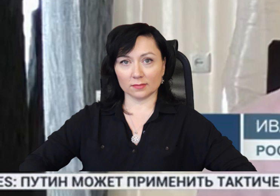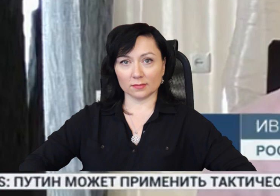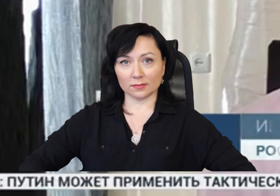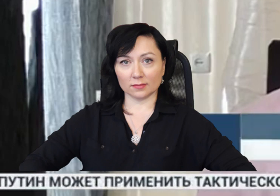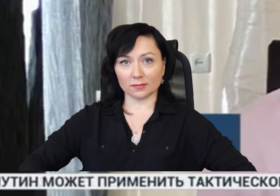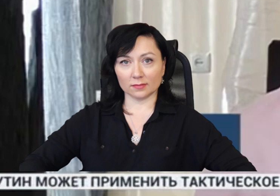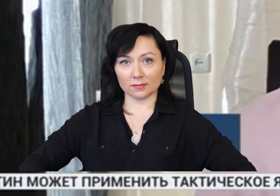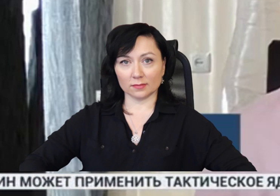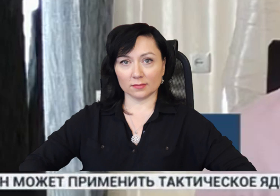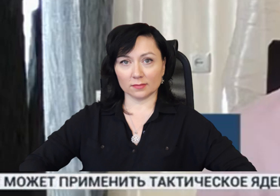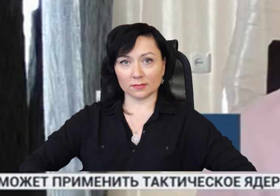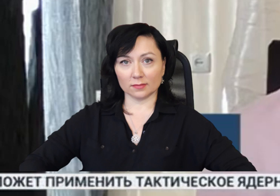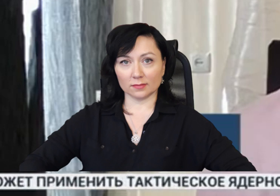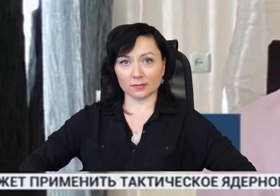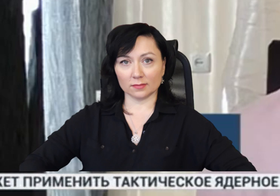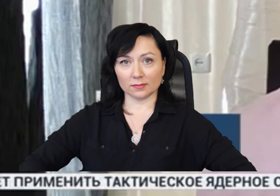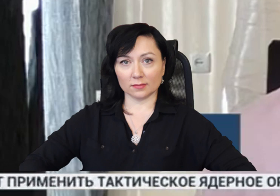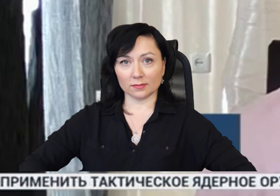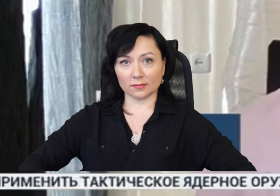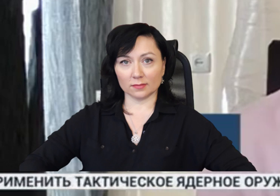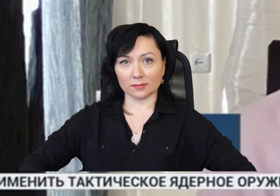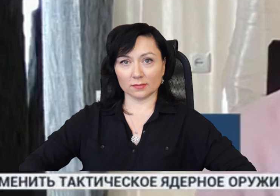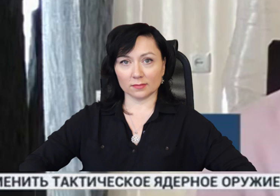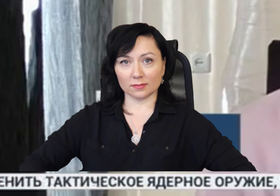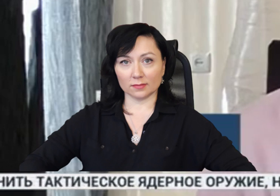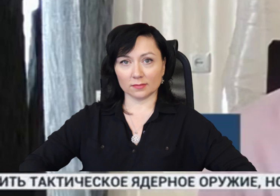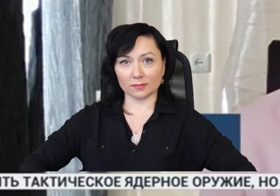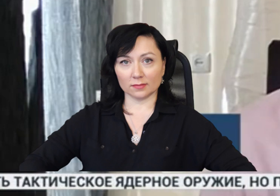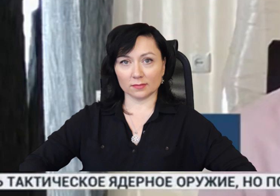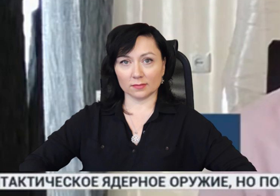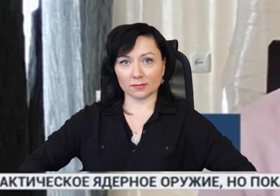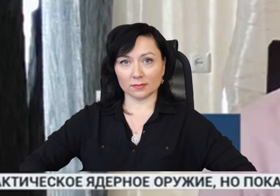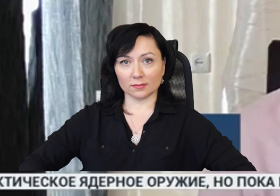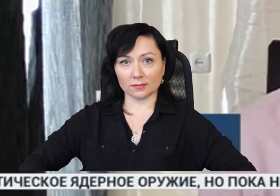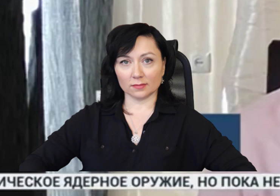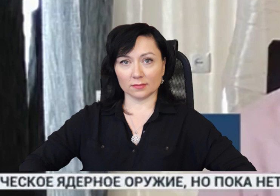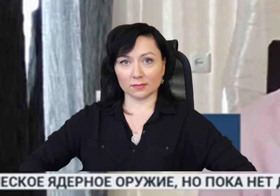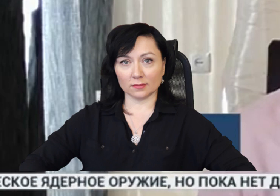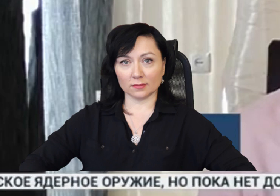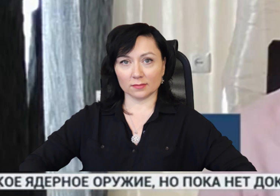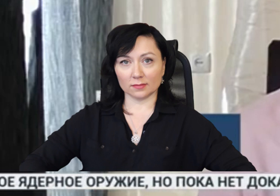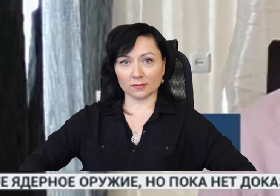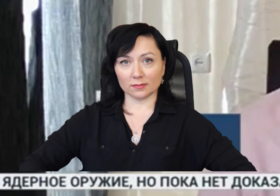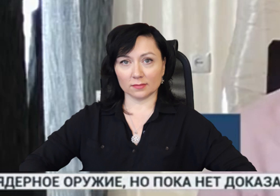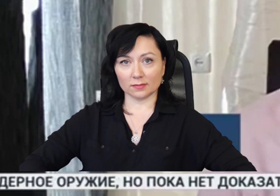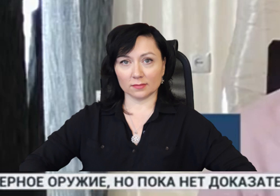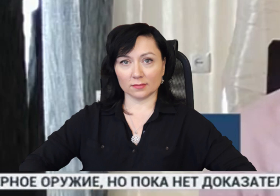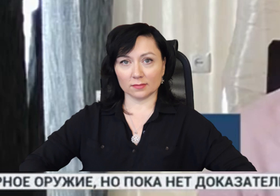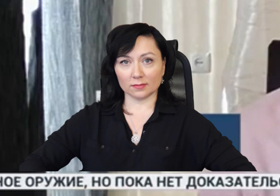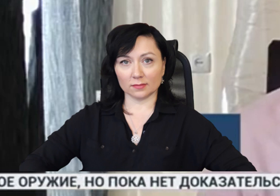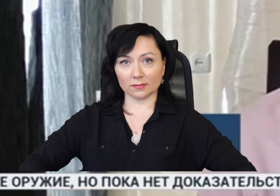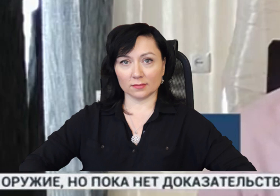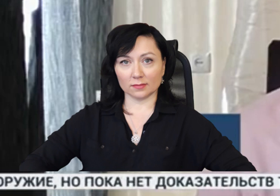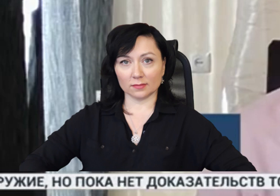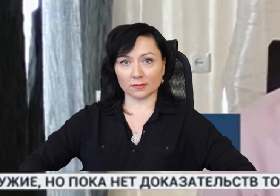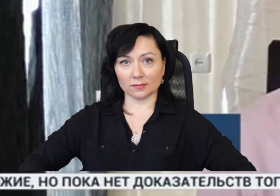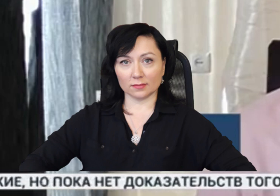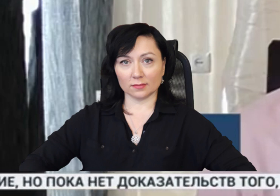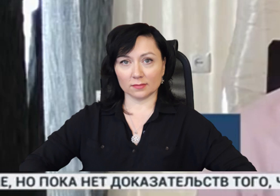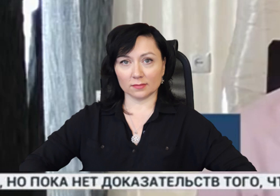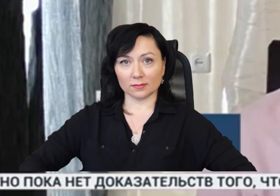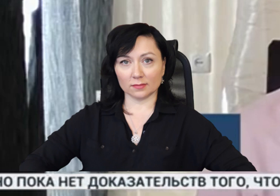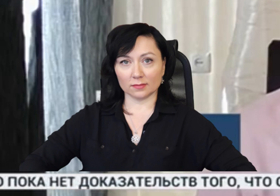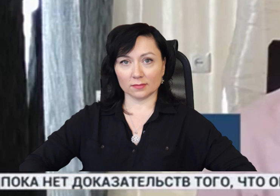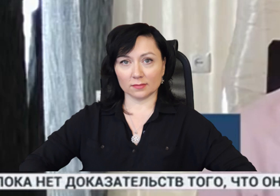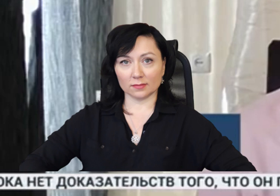паническим настроениям не закрывать самостоятельно границы и не запрещать себе выезд из России Если на